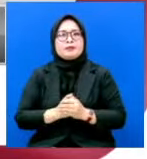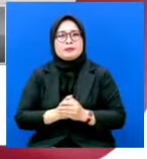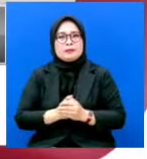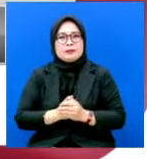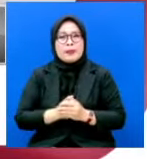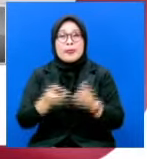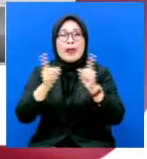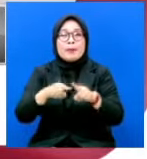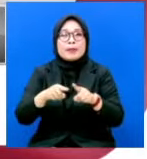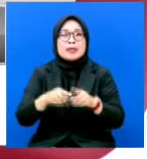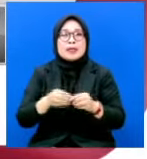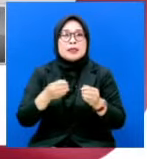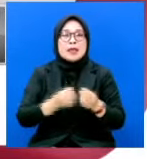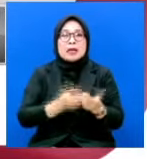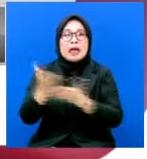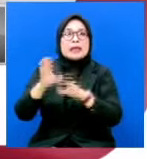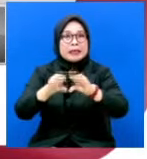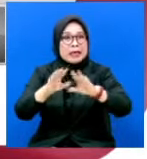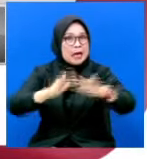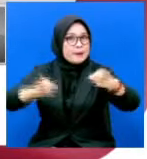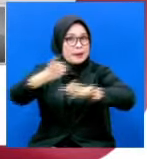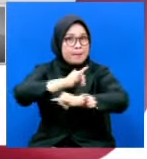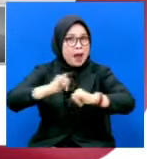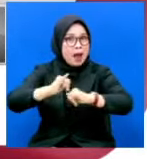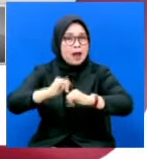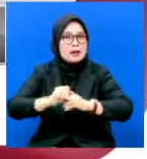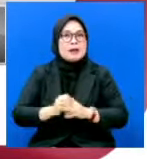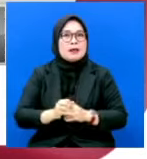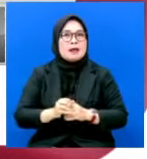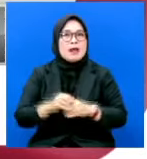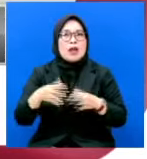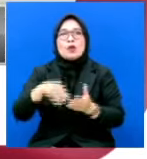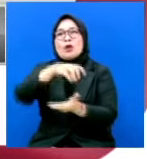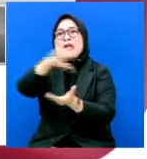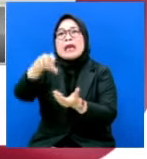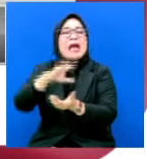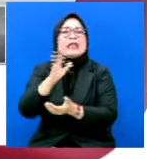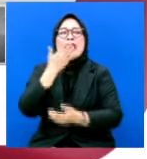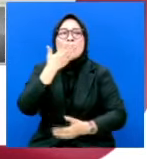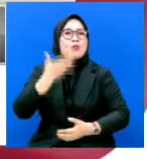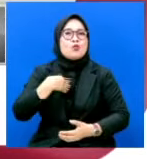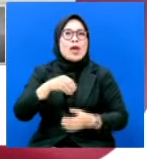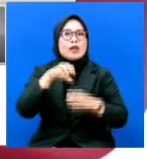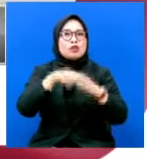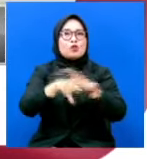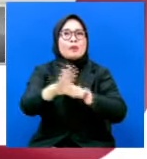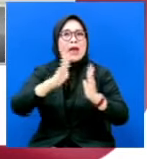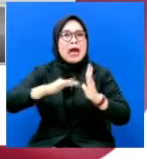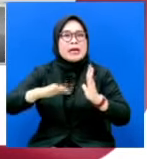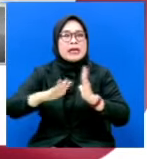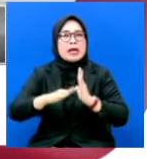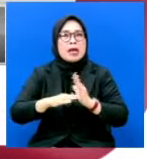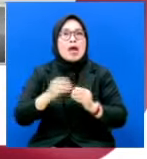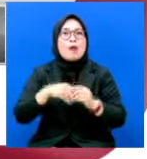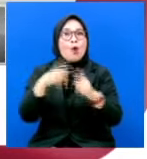itu akan jadi hal utama yang akan kita kerjakan kecuali daerah yang tidak punya sumber air kita akan masuk untuk